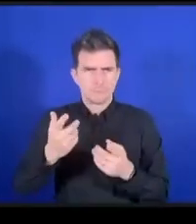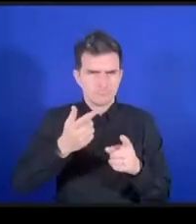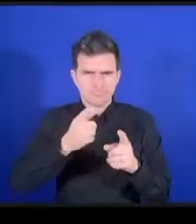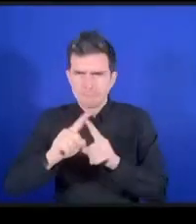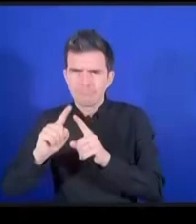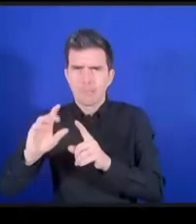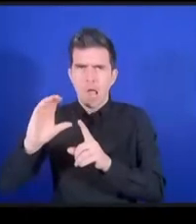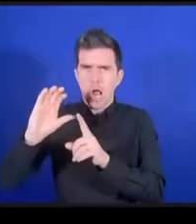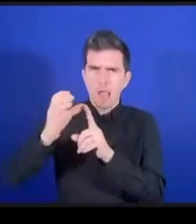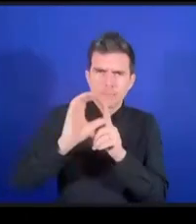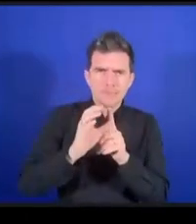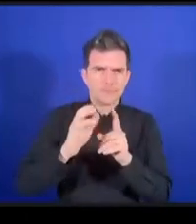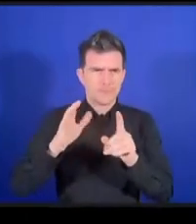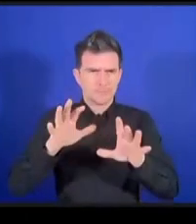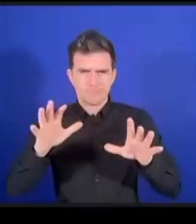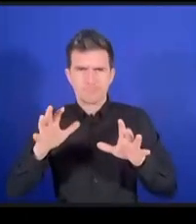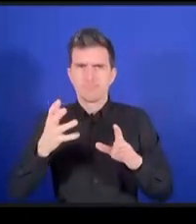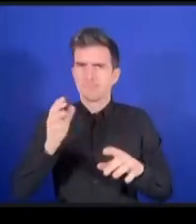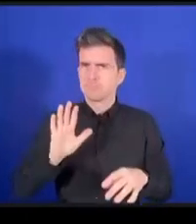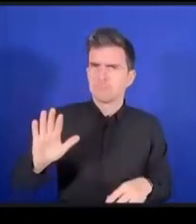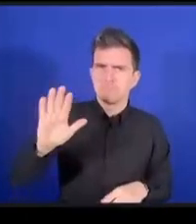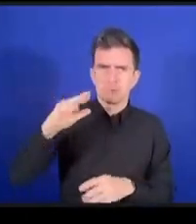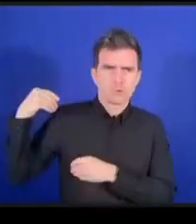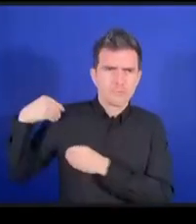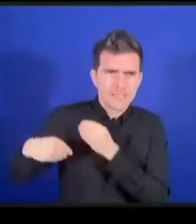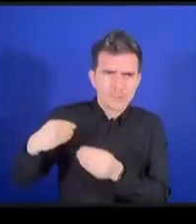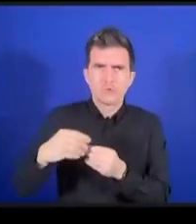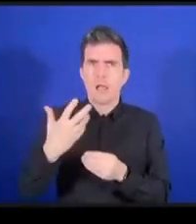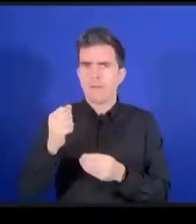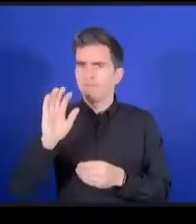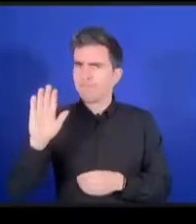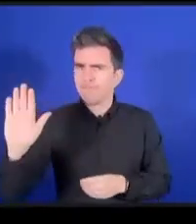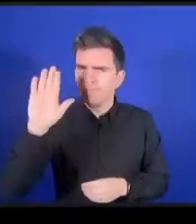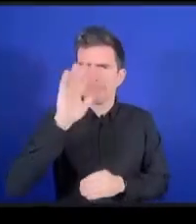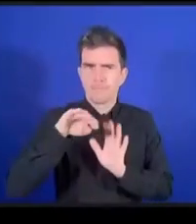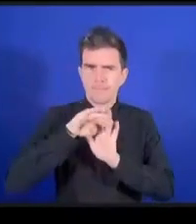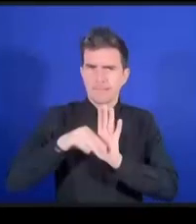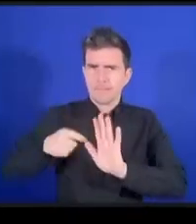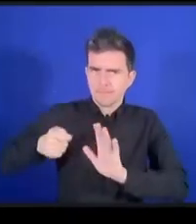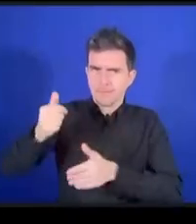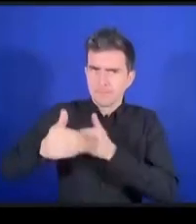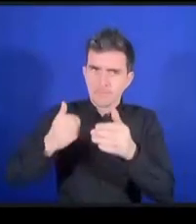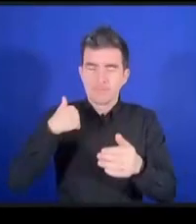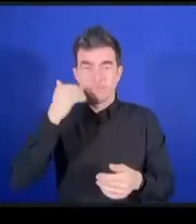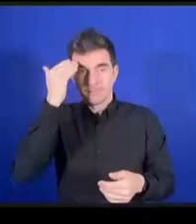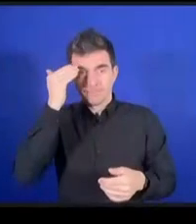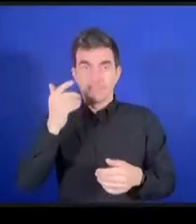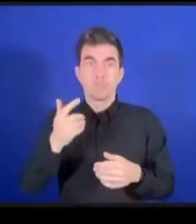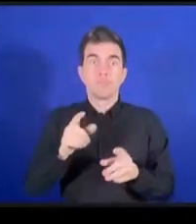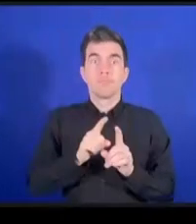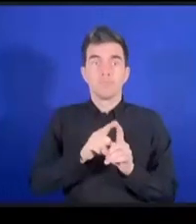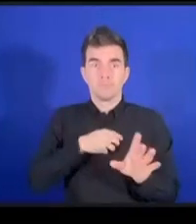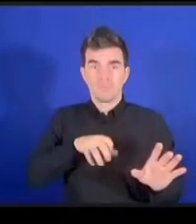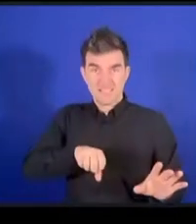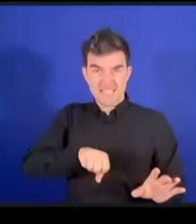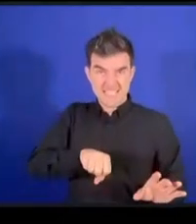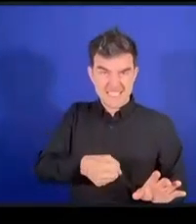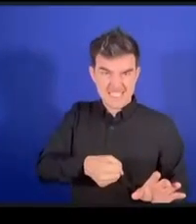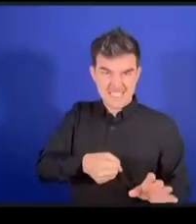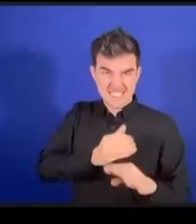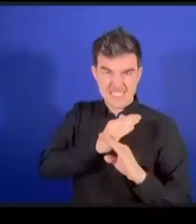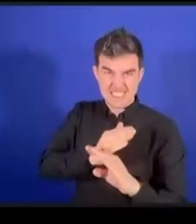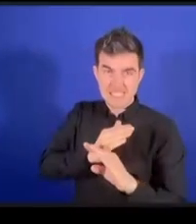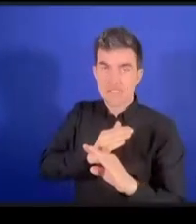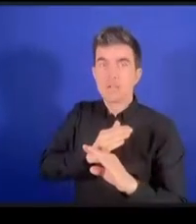этом иметь достаточно гибкости чтобы адаптировать наши меры реагирования и меры борьбы к разным культурам